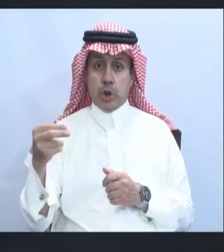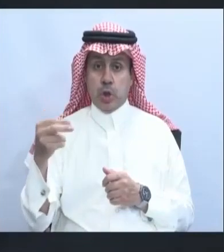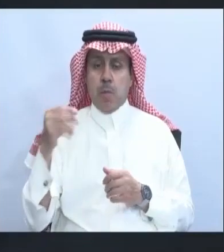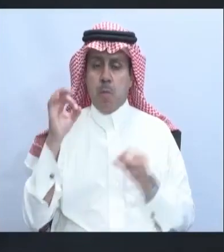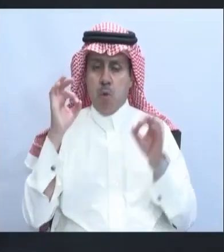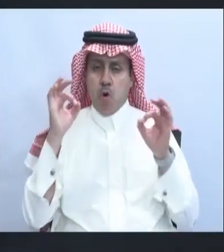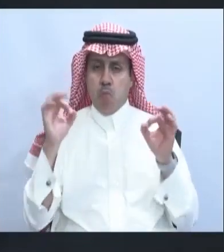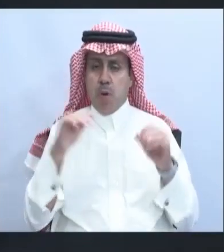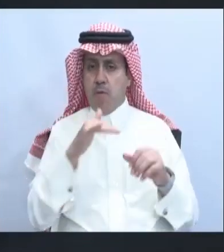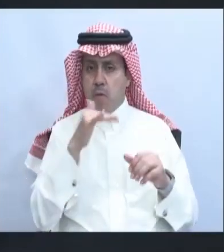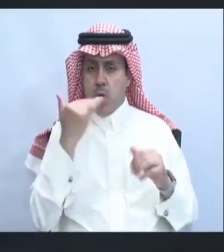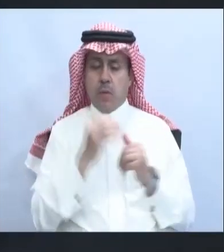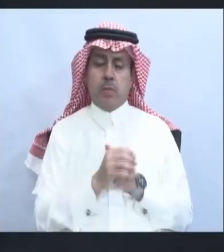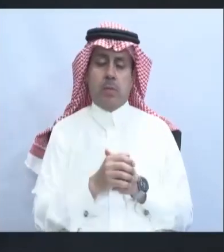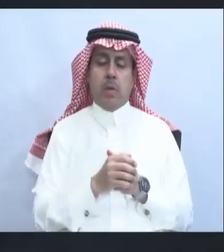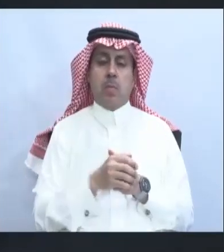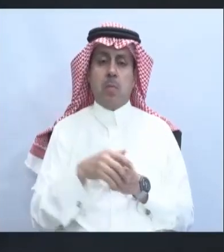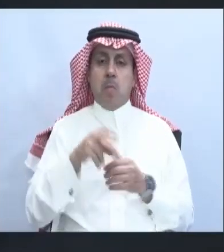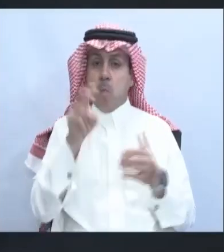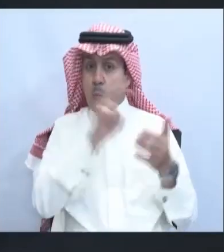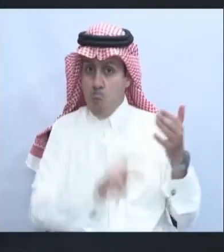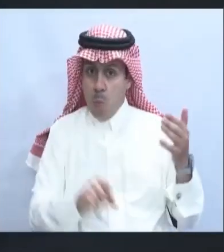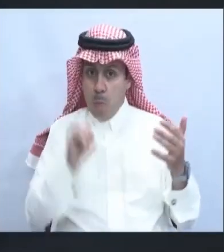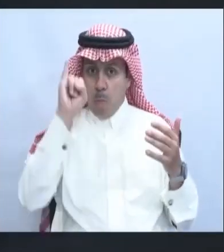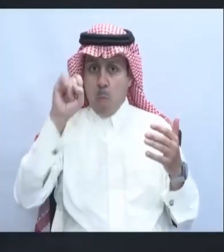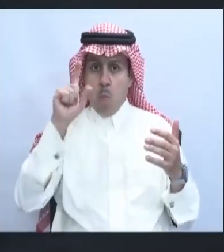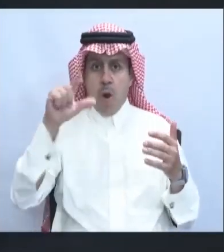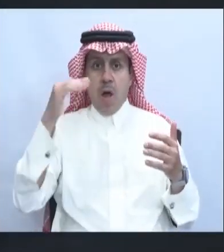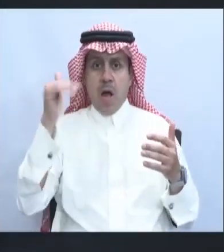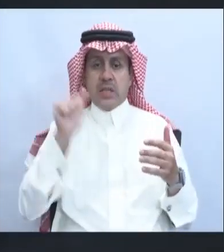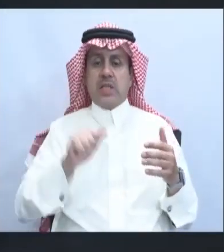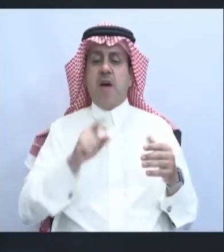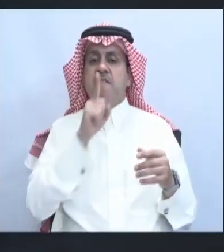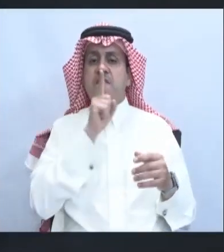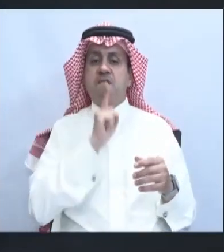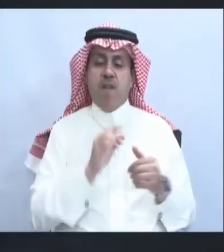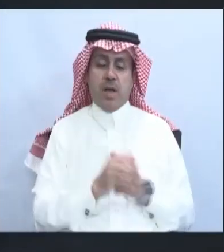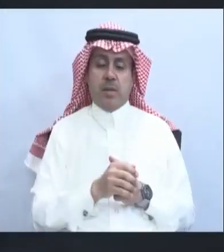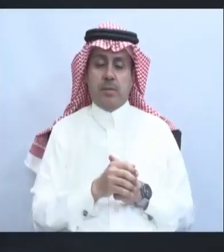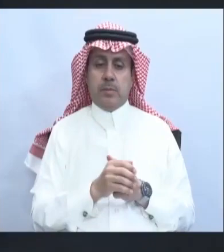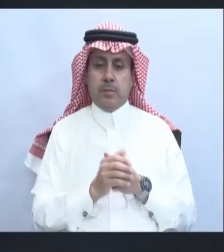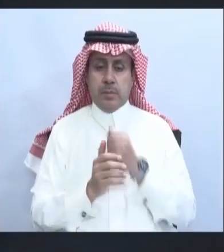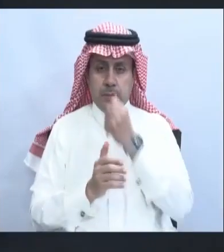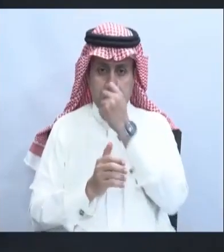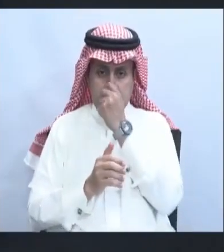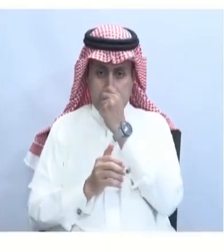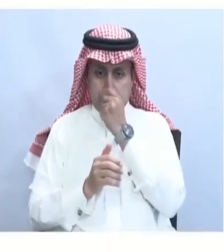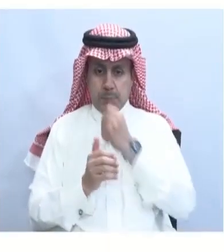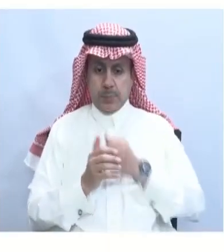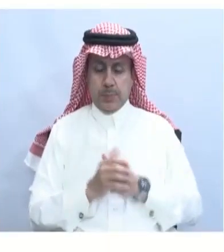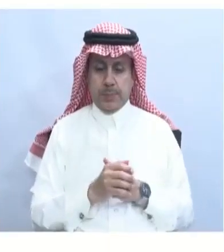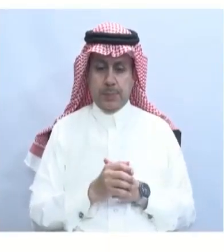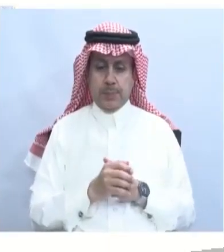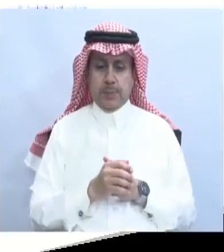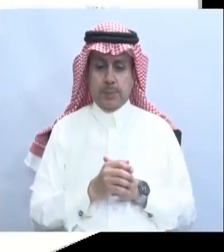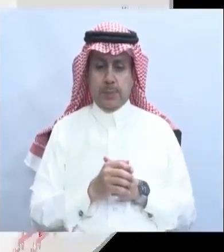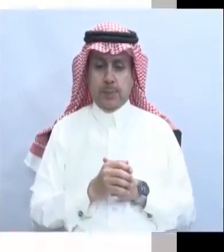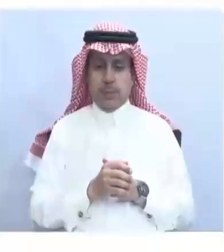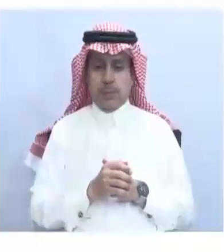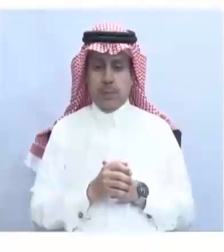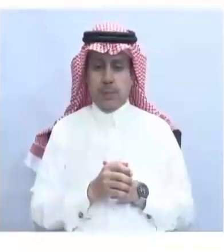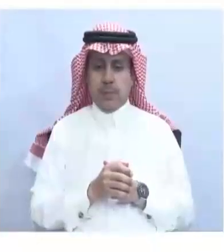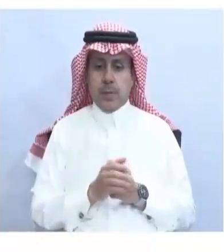واما الملخص الفقهي فهو يؤخذ منه التعريف الشرعي للعده انتقلوا معي ايها